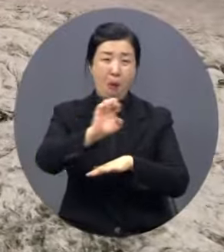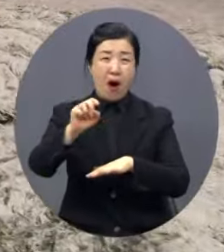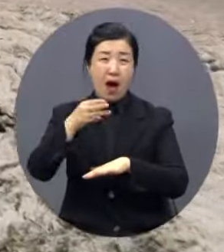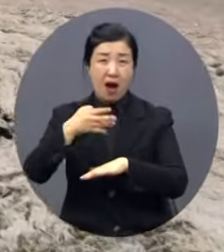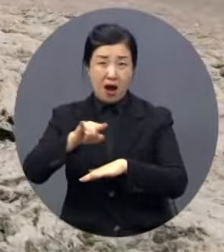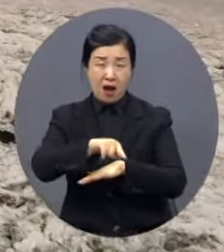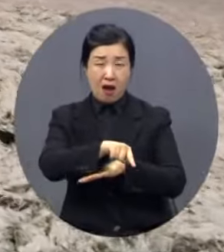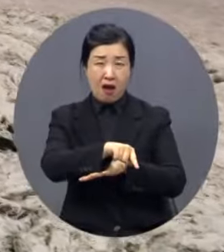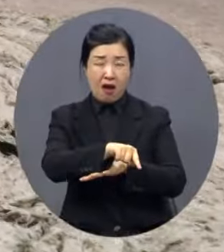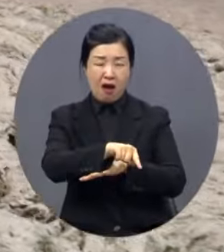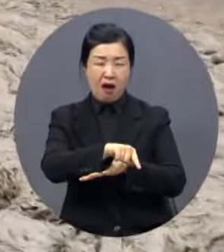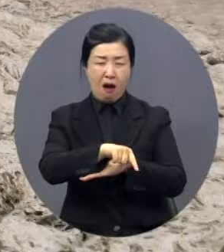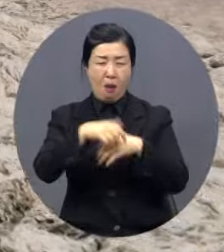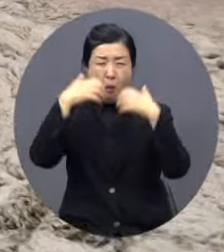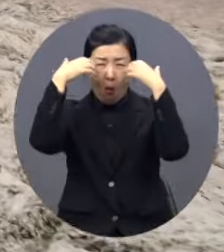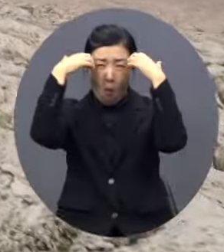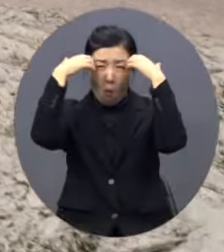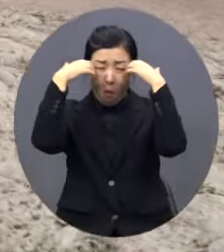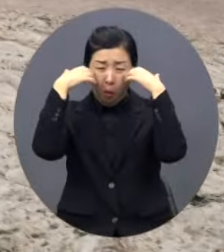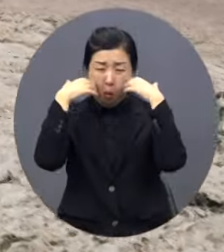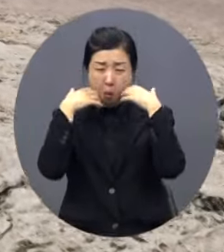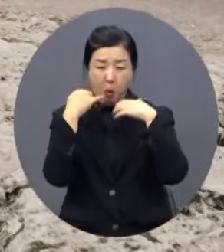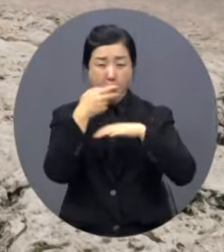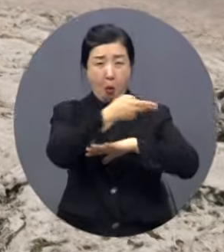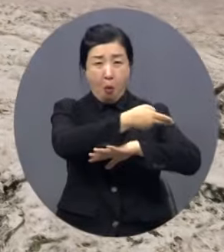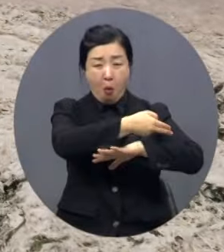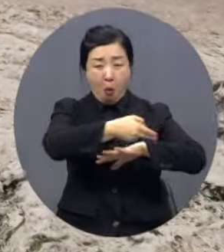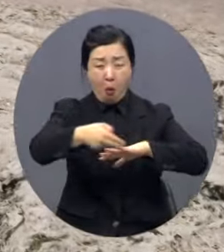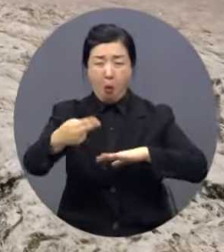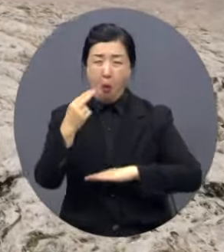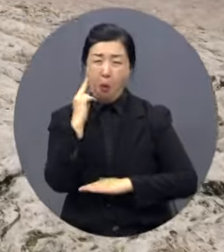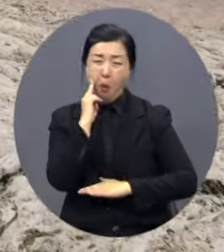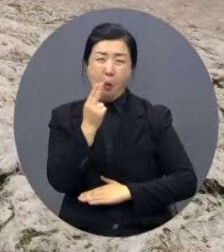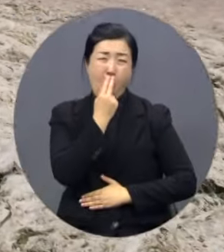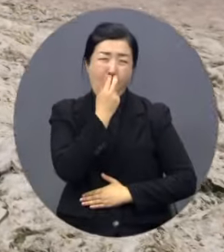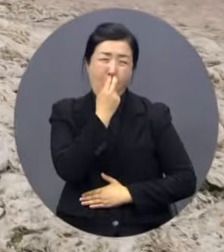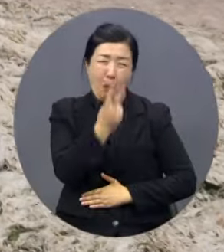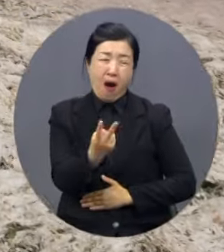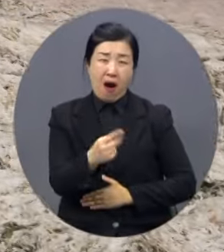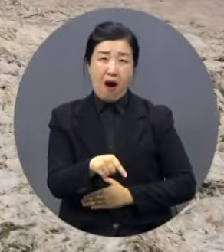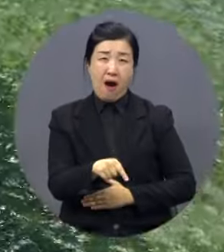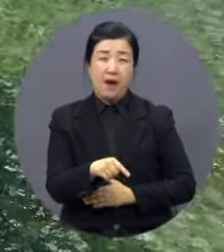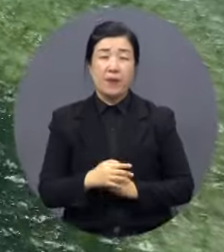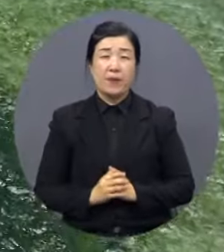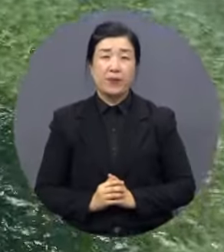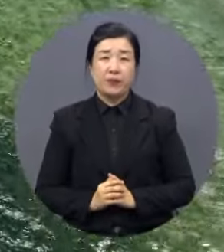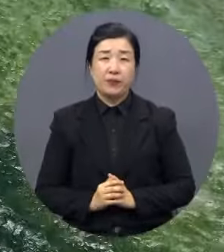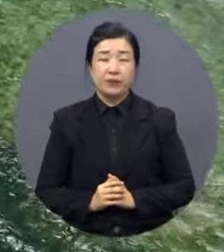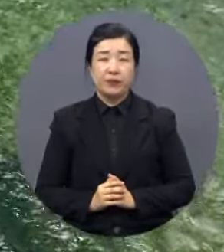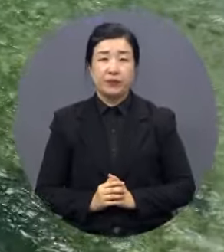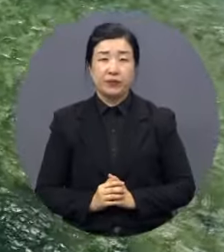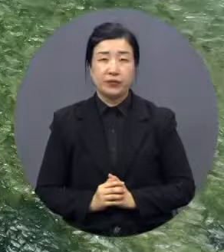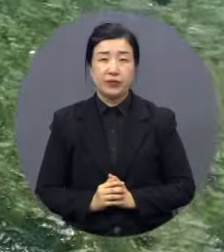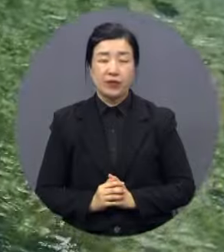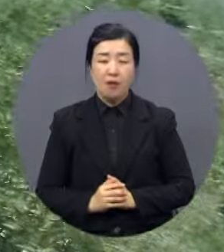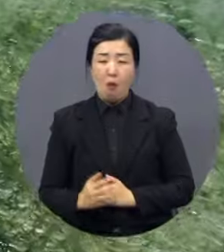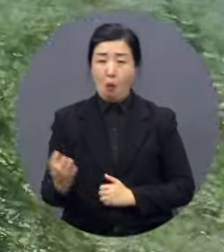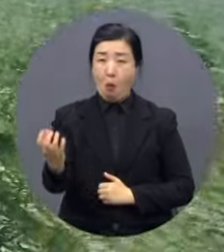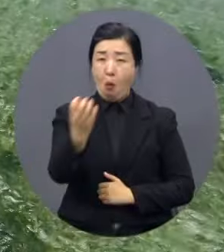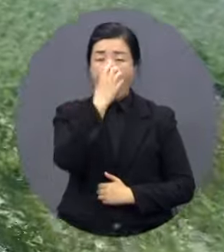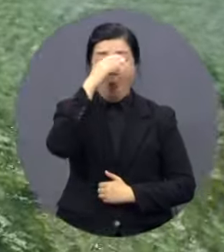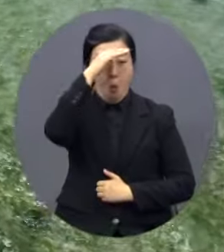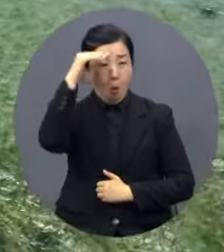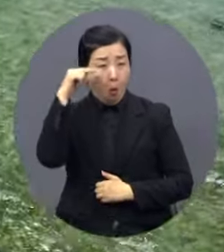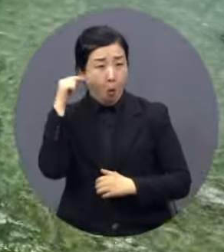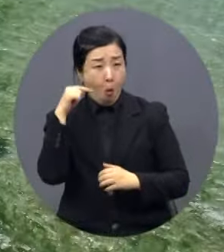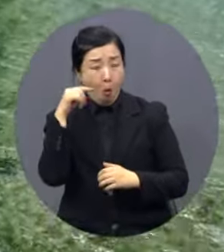날씨가 더워지면서 해안가에 쌓인 구멍 갈파 악취는 더욱 심해지고 있습니다 멋진 풍경을 기대하던